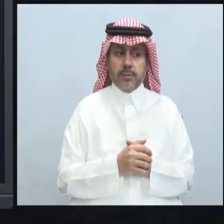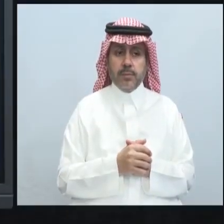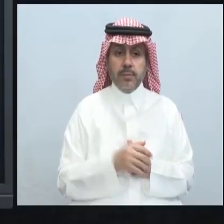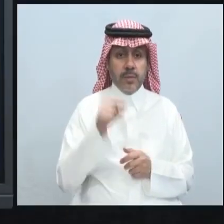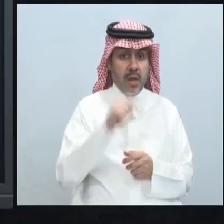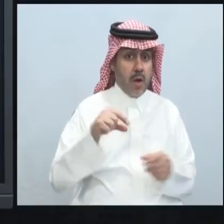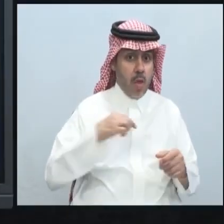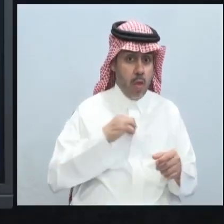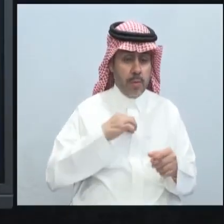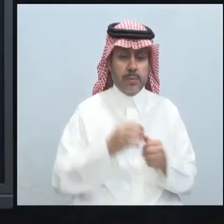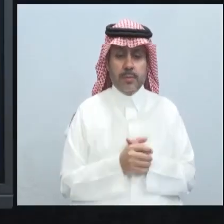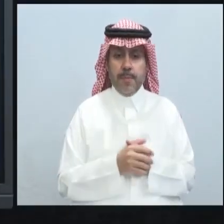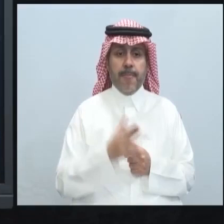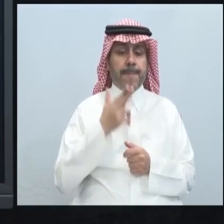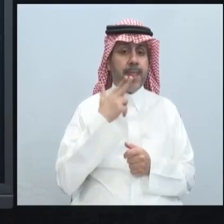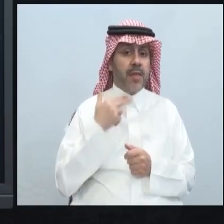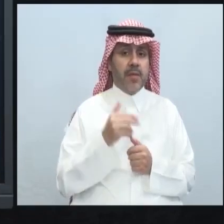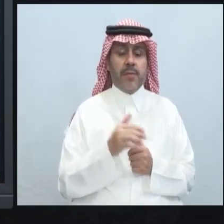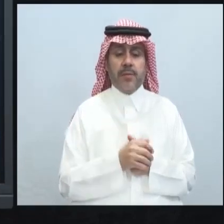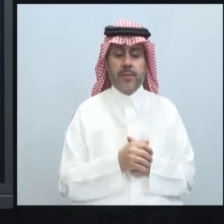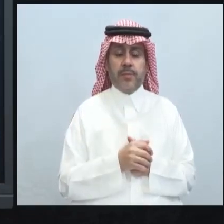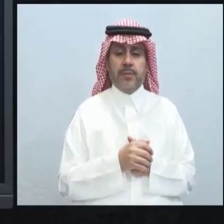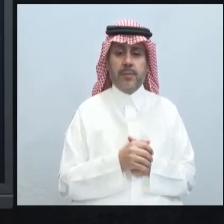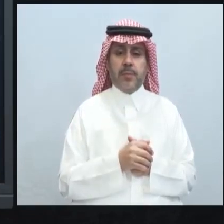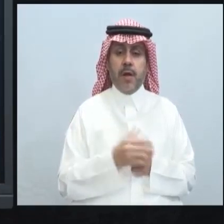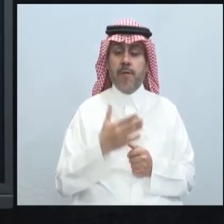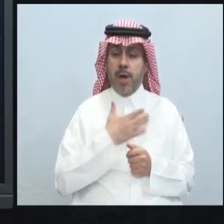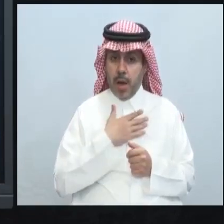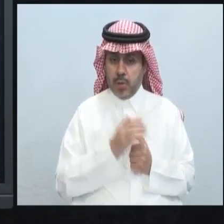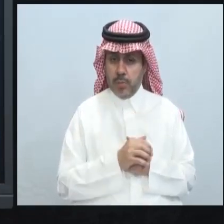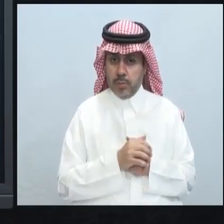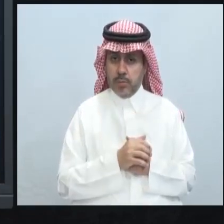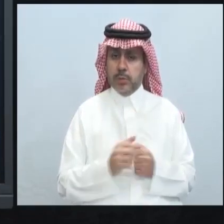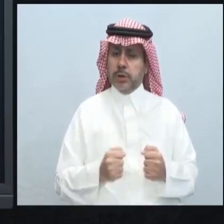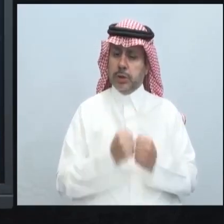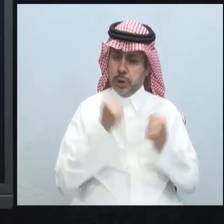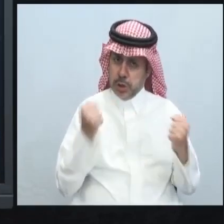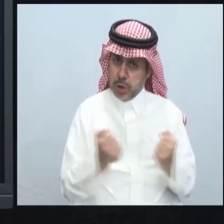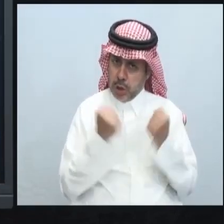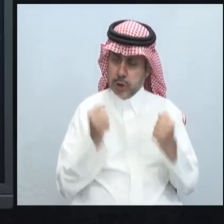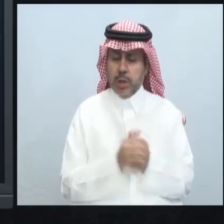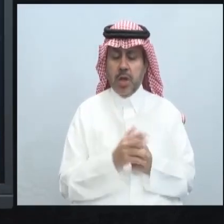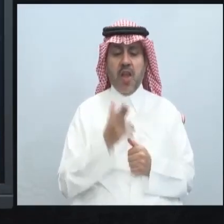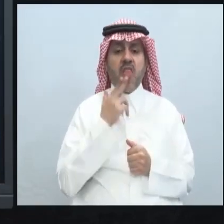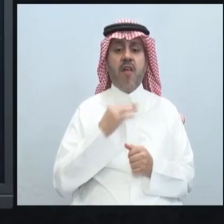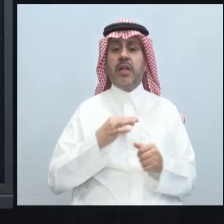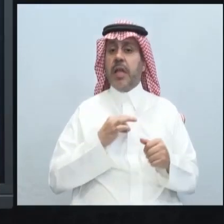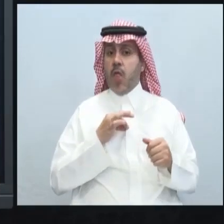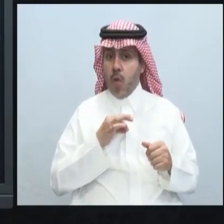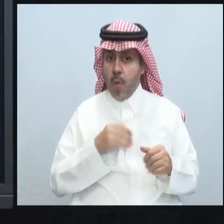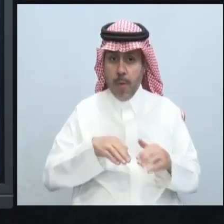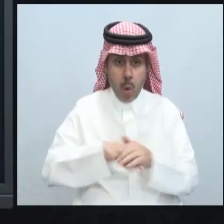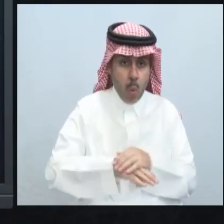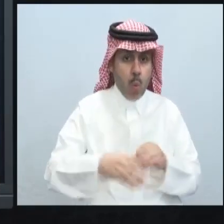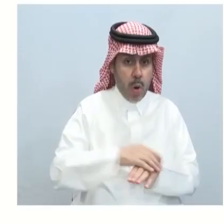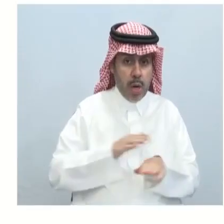الثوب ماذا نضيف حسن ونحن يا ابنائي نعتني بنظافه الثوب النعلين